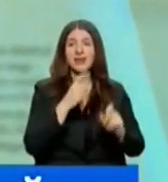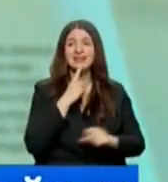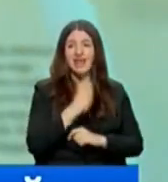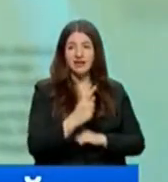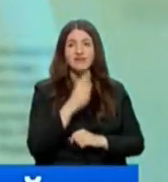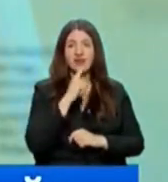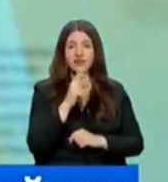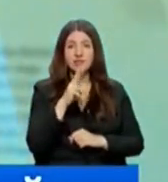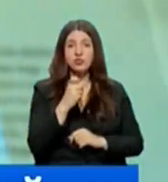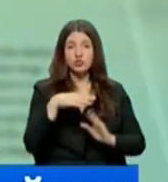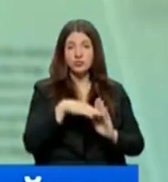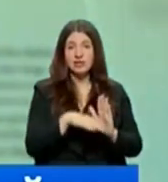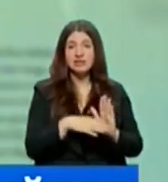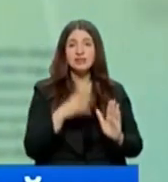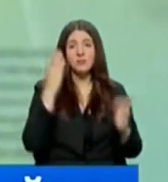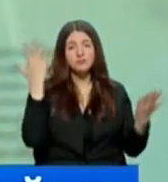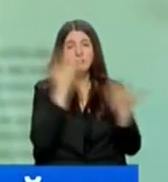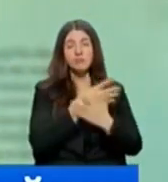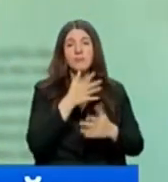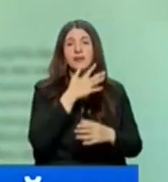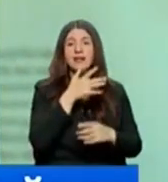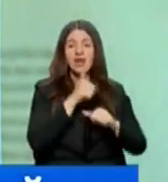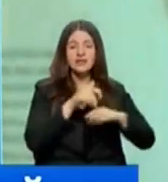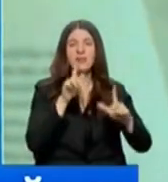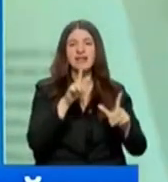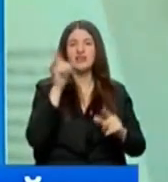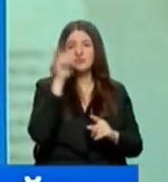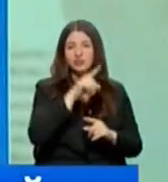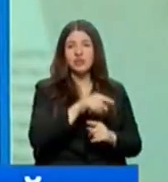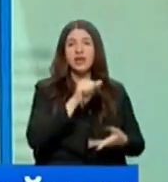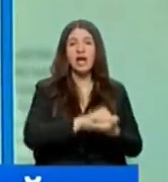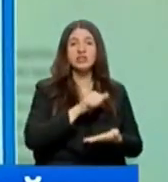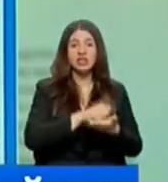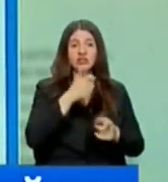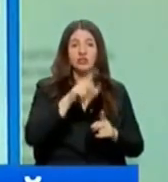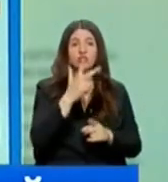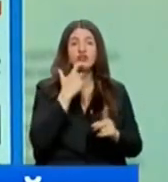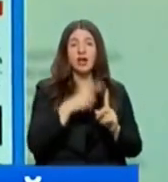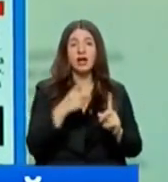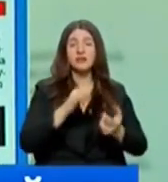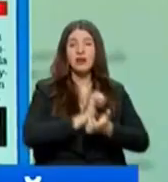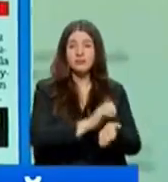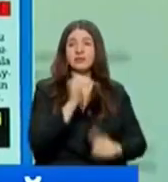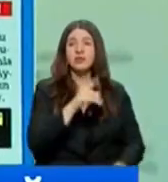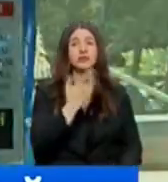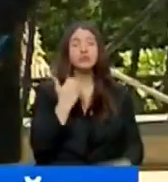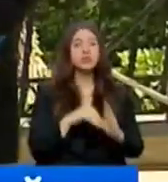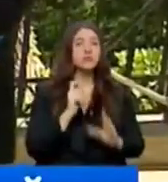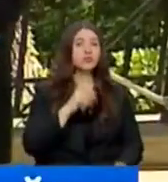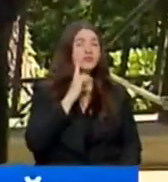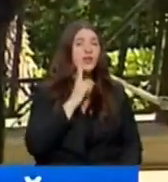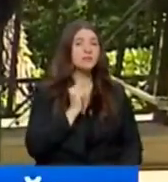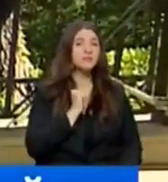teklifin 29. maddesi yanıltıcı bilgiyi yayma gibi gerekçelerle gazetecilere 3 yıla kadar hapis getiriyor. Bunu nasıl yorumlayacağız